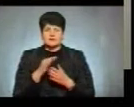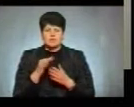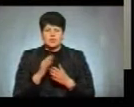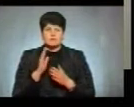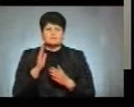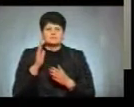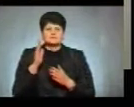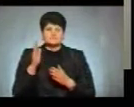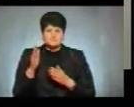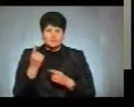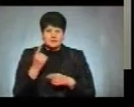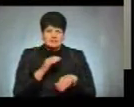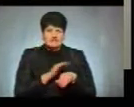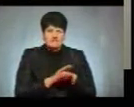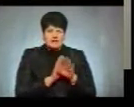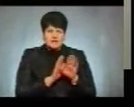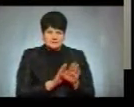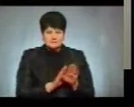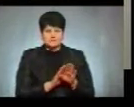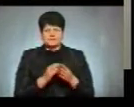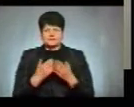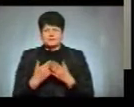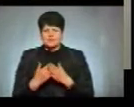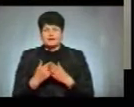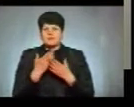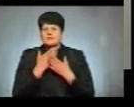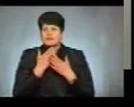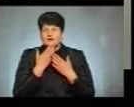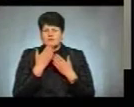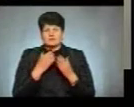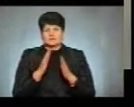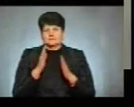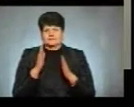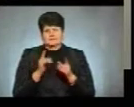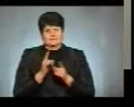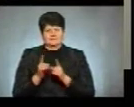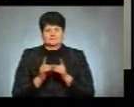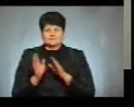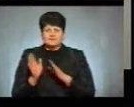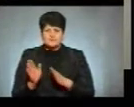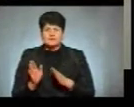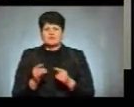тенденції, один факт, скажімо, і має тенденцію до змін. Відповідно,